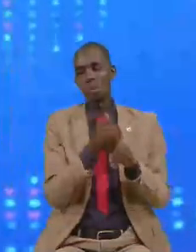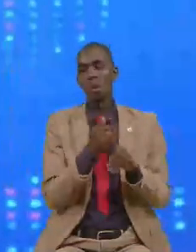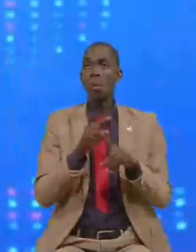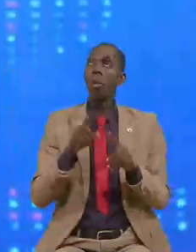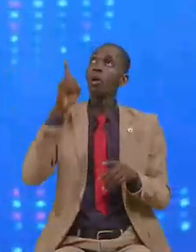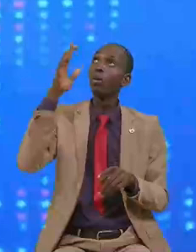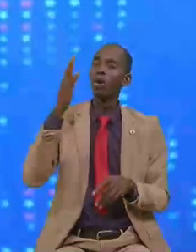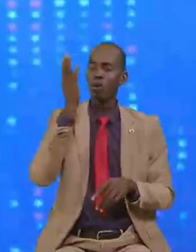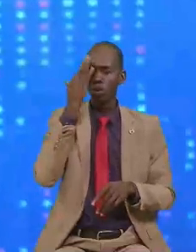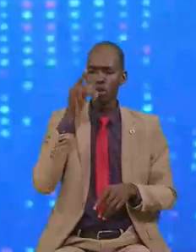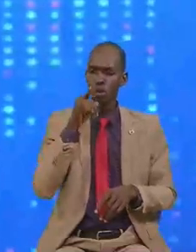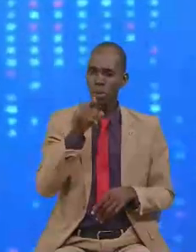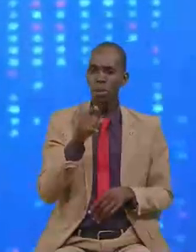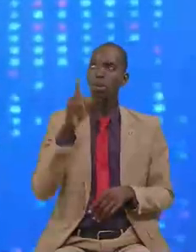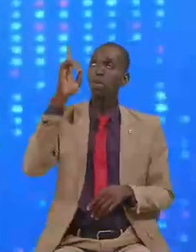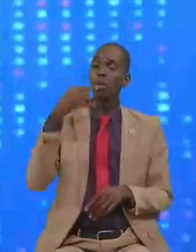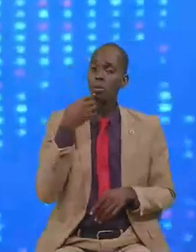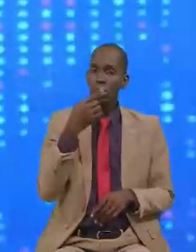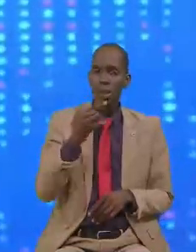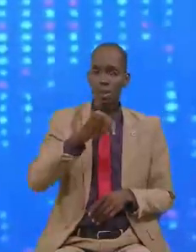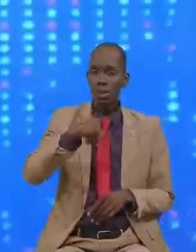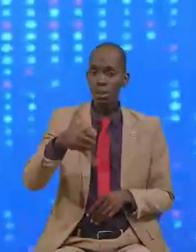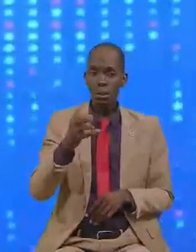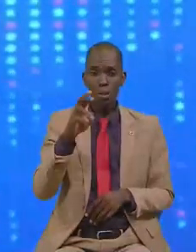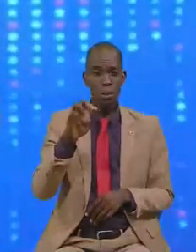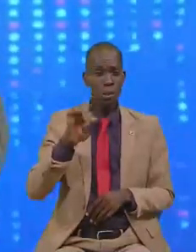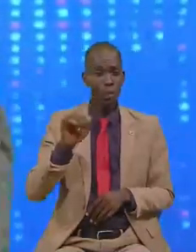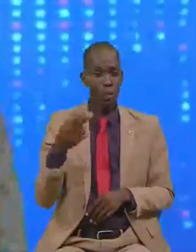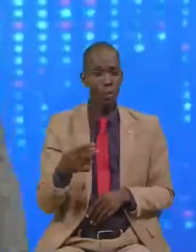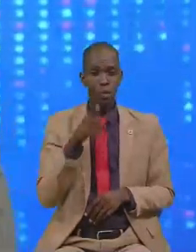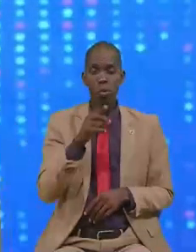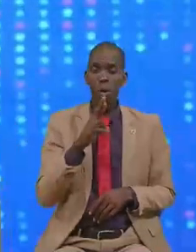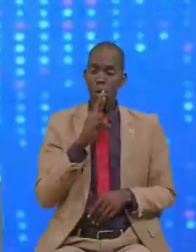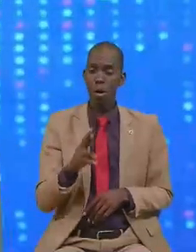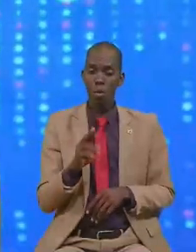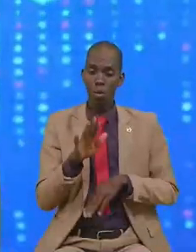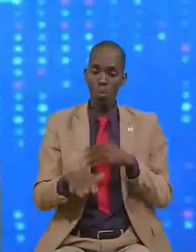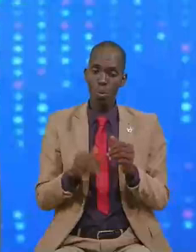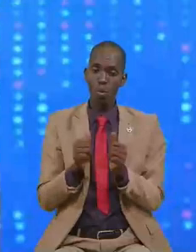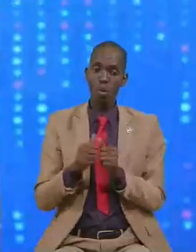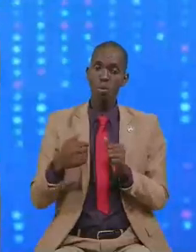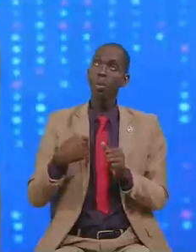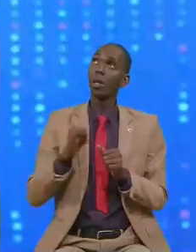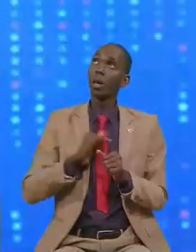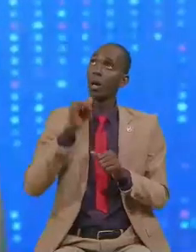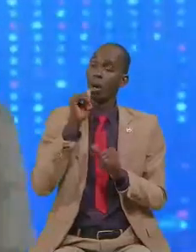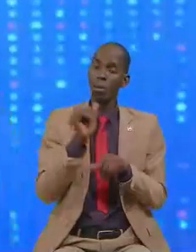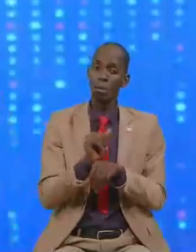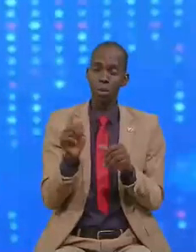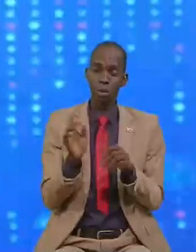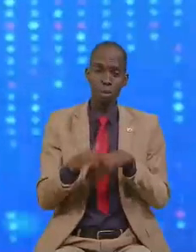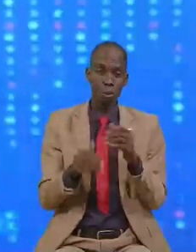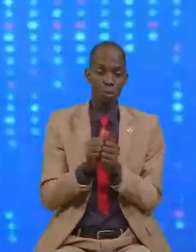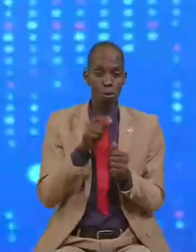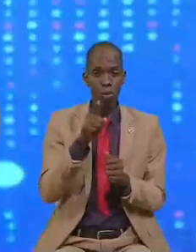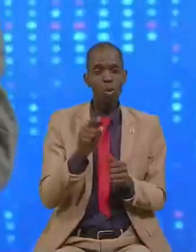Et Dieu dit, Jérémie, je travaille avec toi. Tu travailles avec moi. Et il y a quelque chose qui ne doit jamais sortir de ta bouche